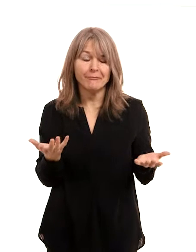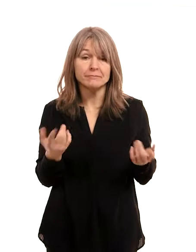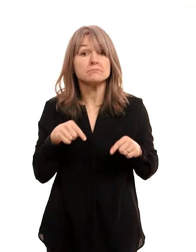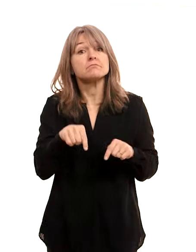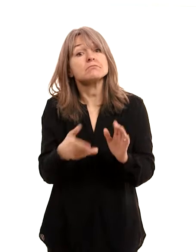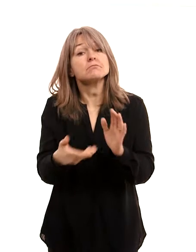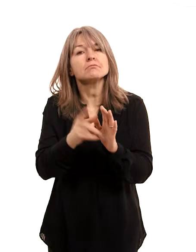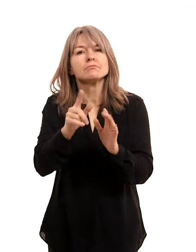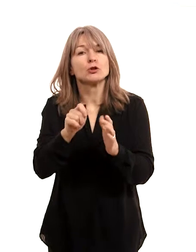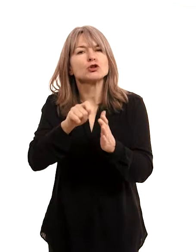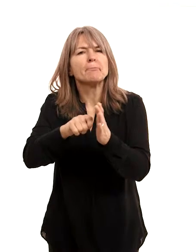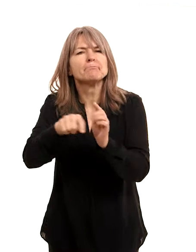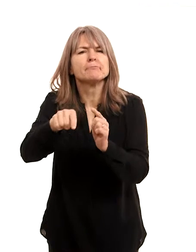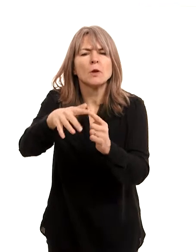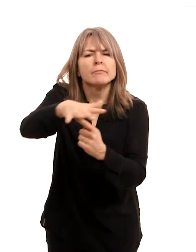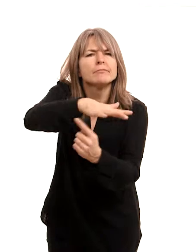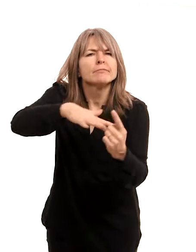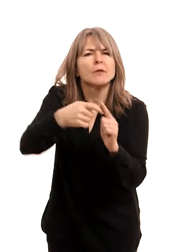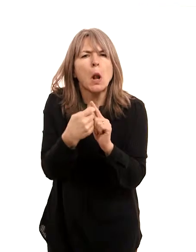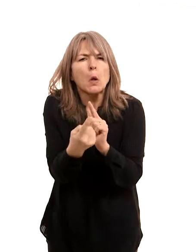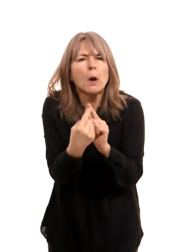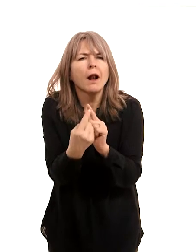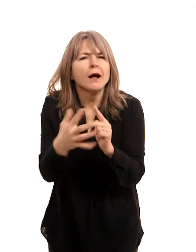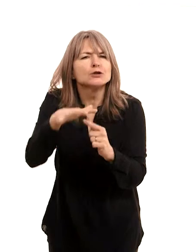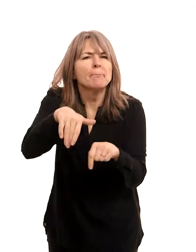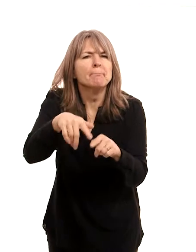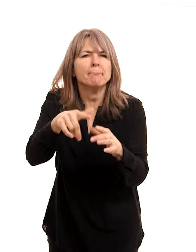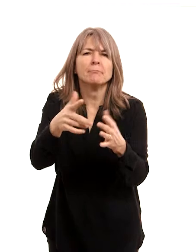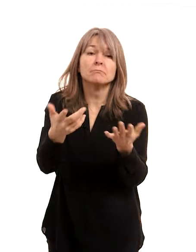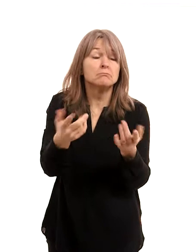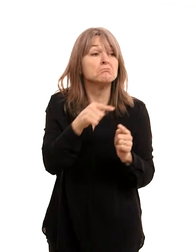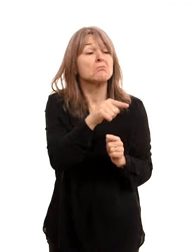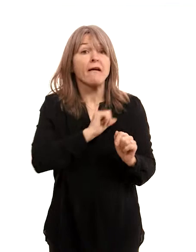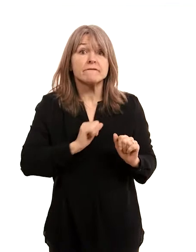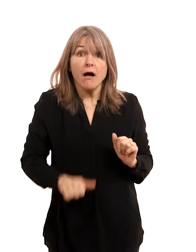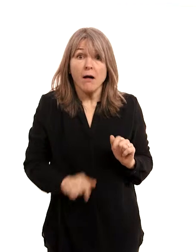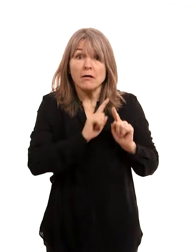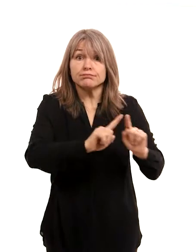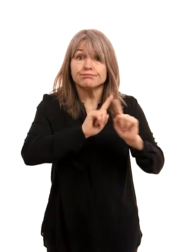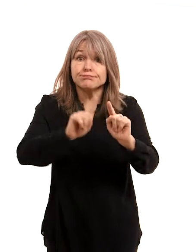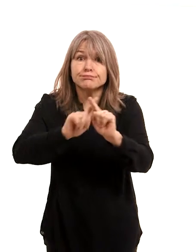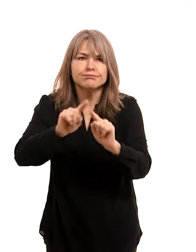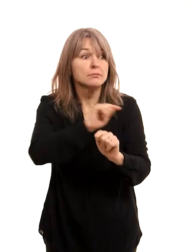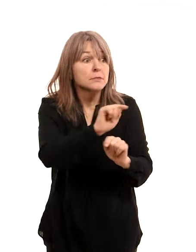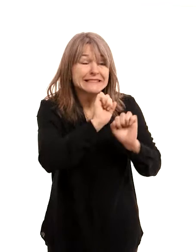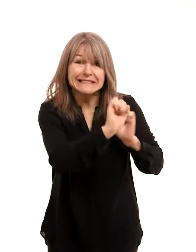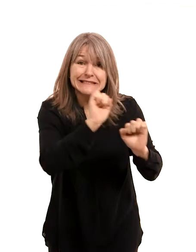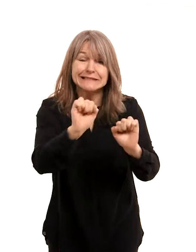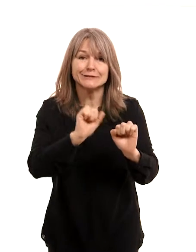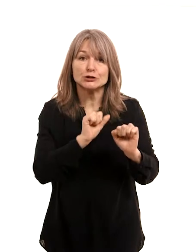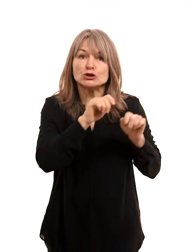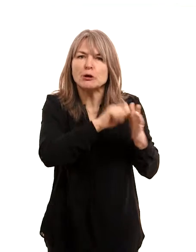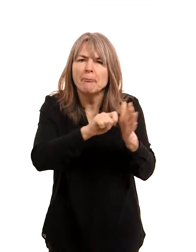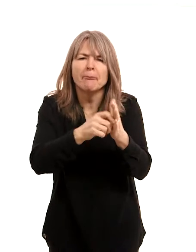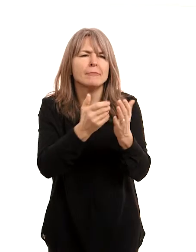Mae ffermydd yn ymwyl siopau fferma yn cynnyrch leol. A mae heini'n bwysig, achos dyn ni'n cefnogi hynny, mae